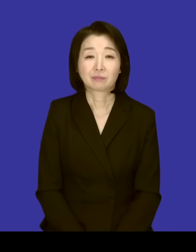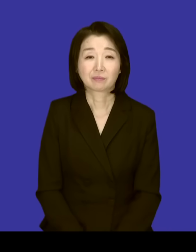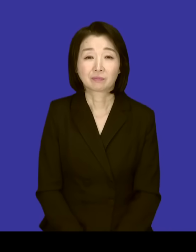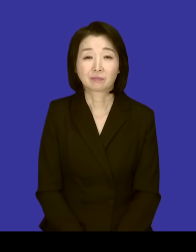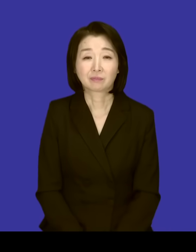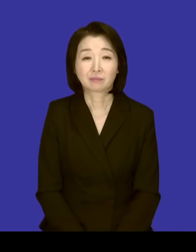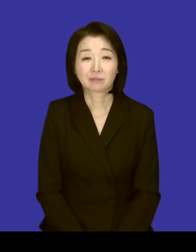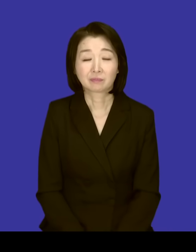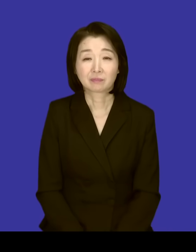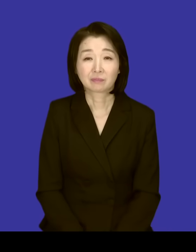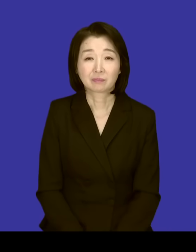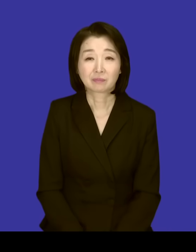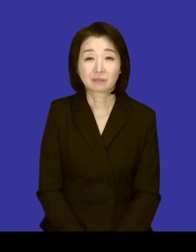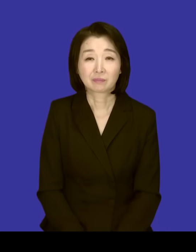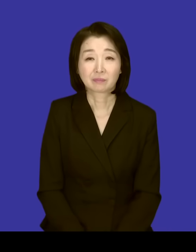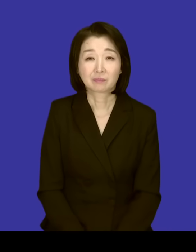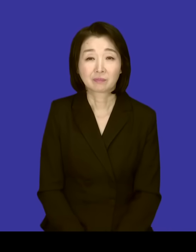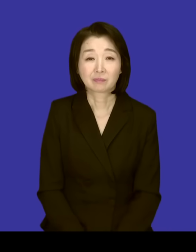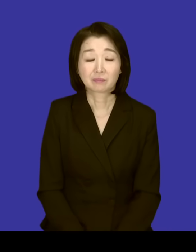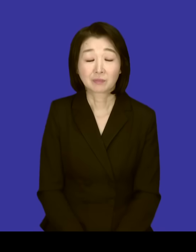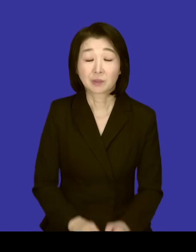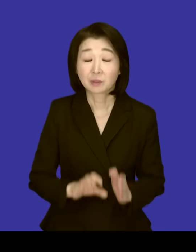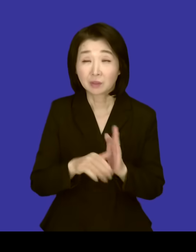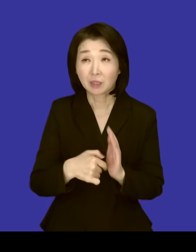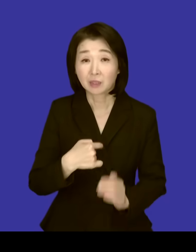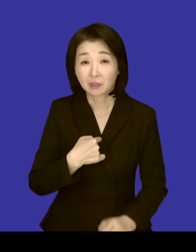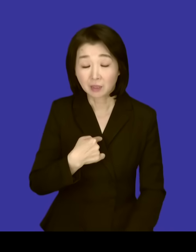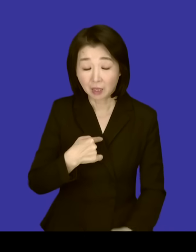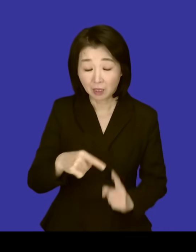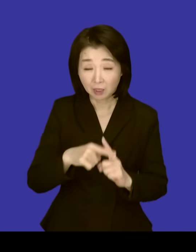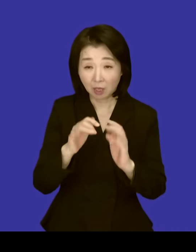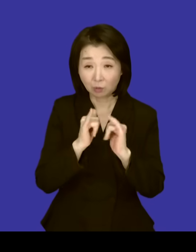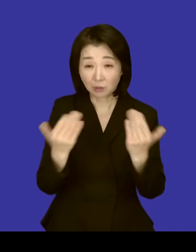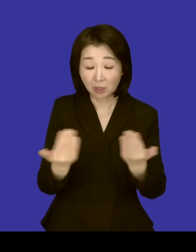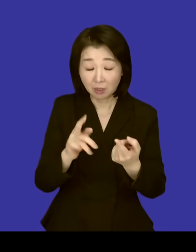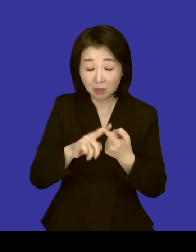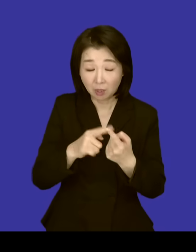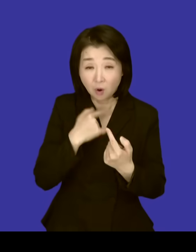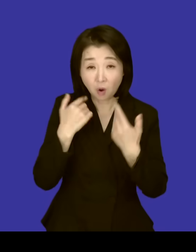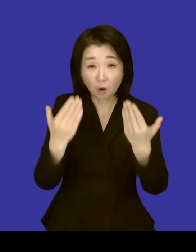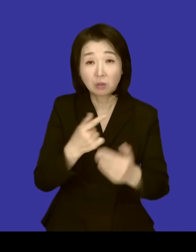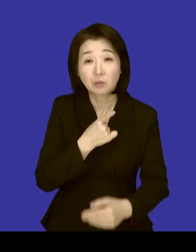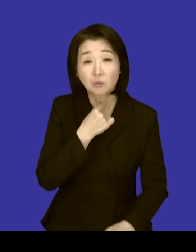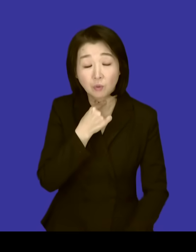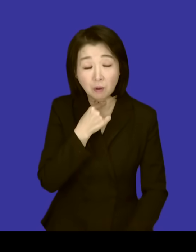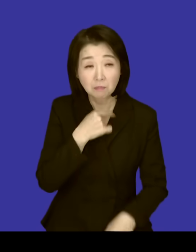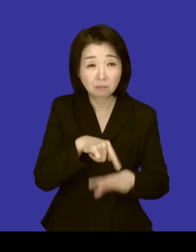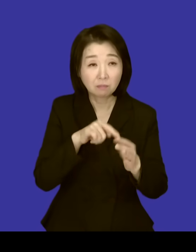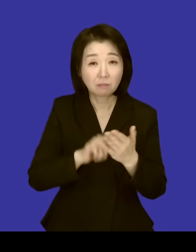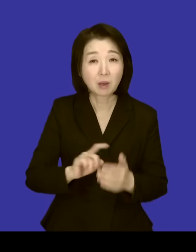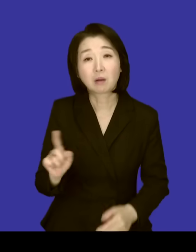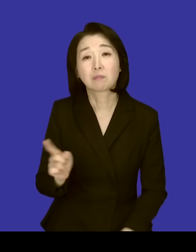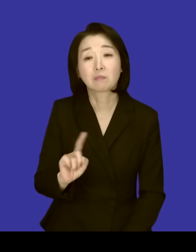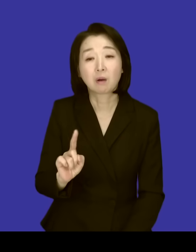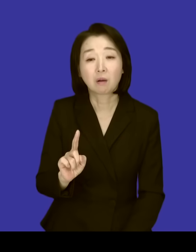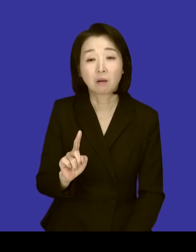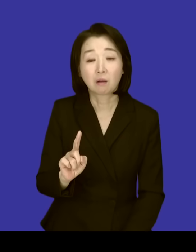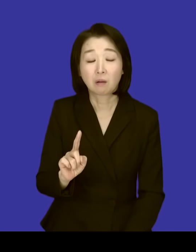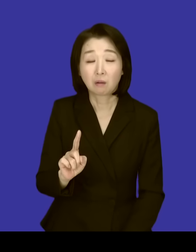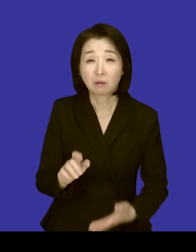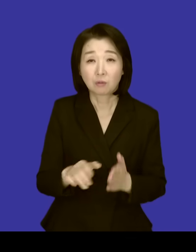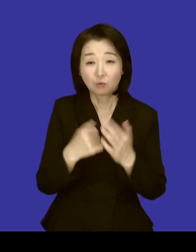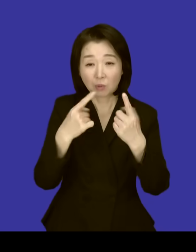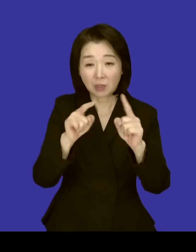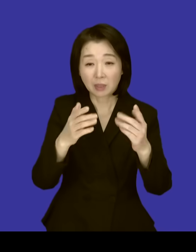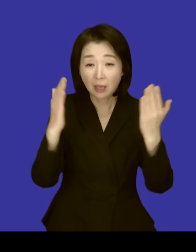그때 아 나는 간호사로서 이렇게 헌신하겠다고 해놓고 마음 한켠으로는 그냥 명문대생이